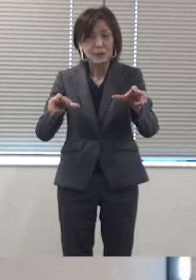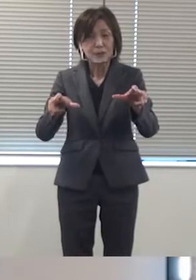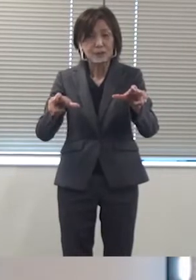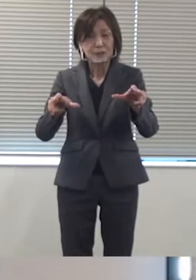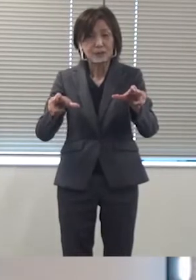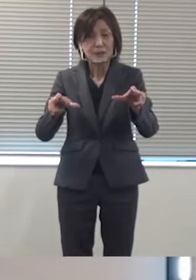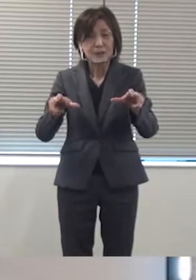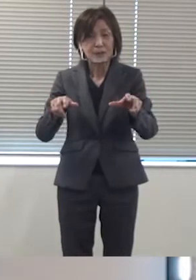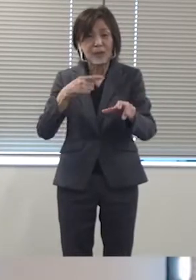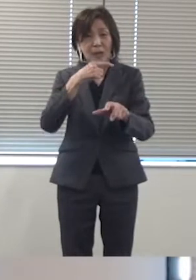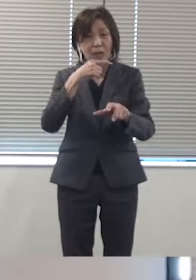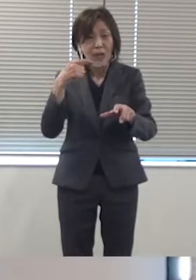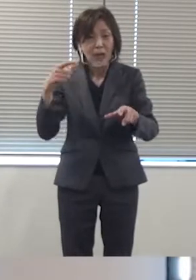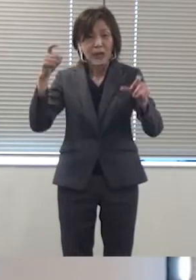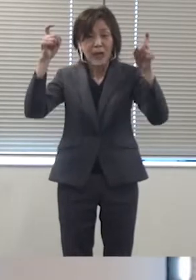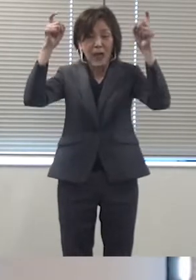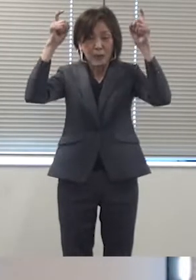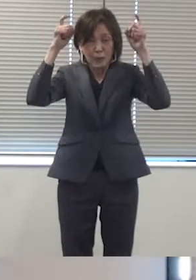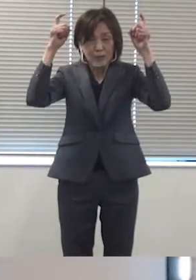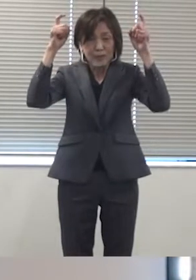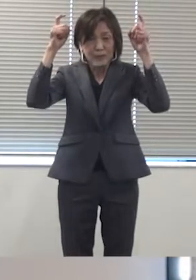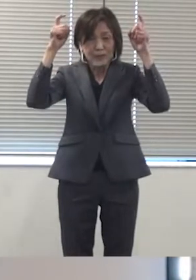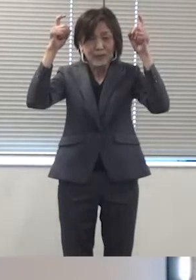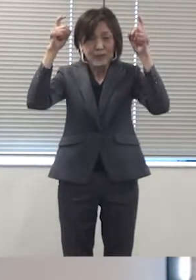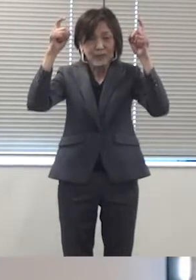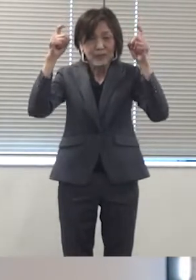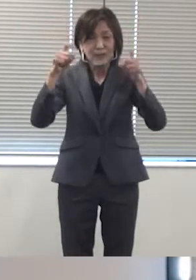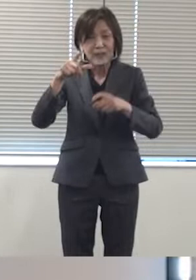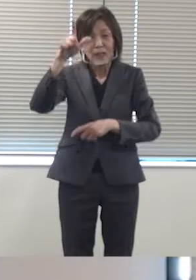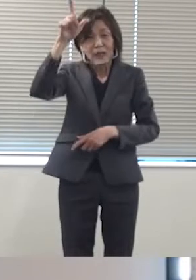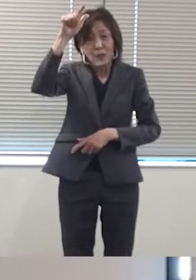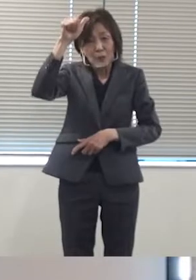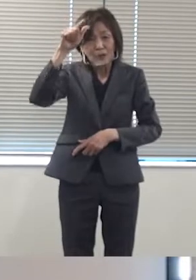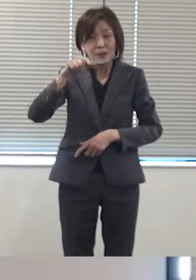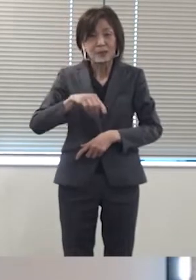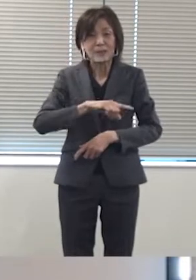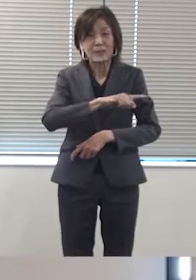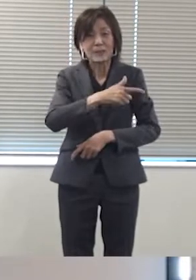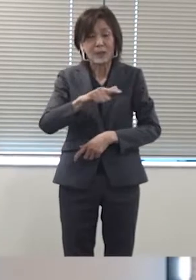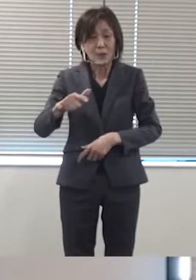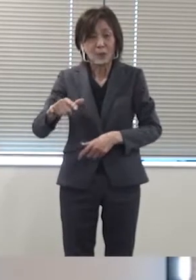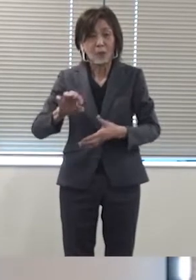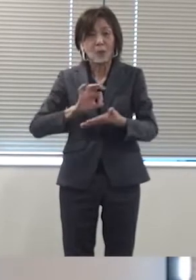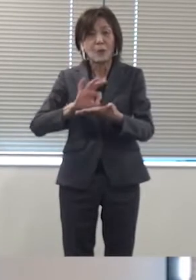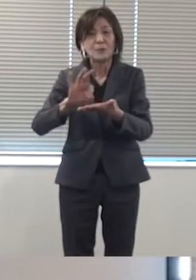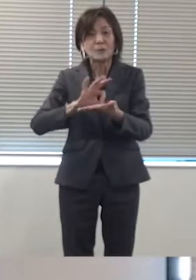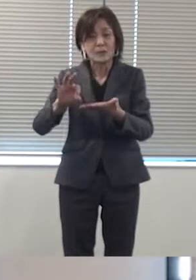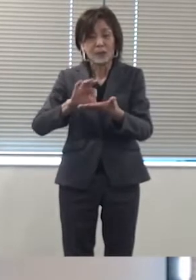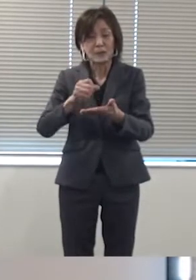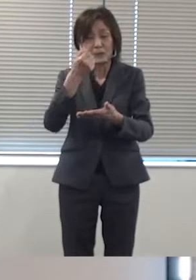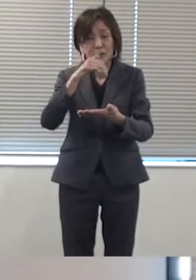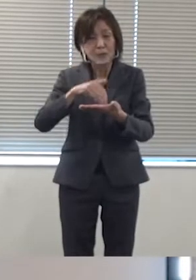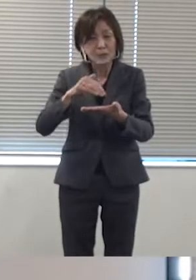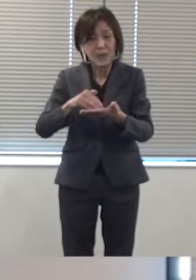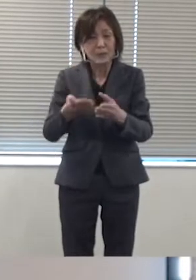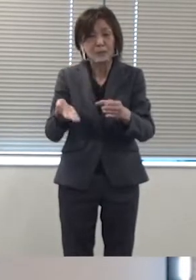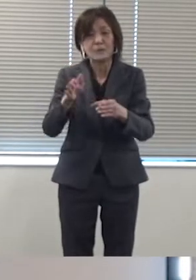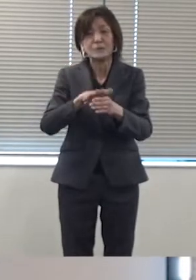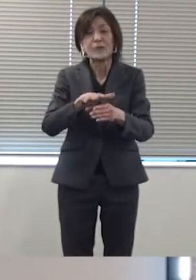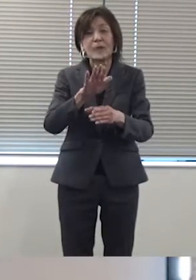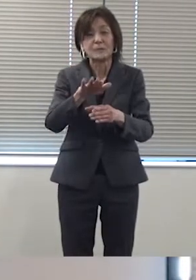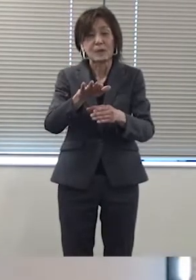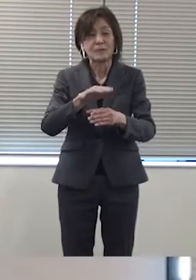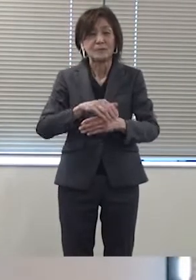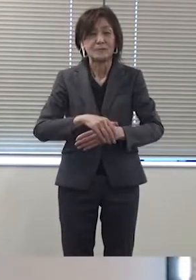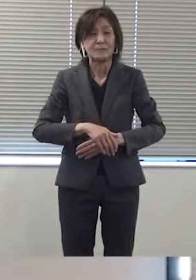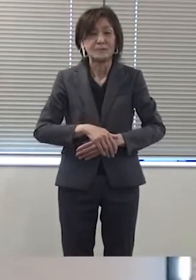か八金地鶏等を食材として、活用する、こういう予算も初めて組んでおります。高知